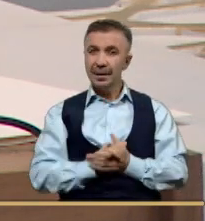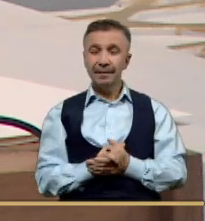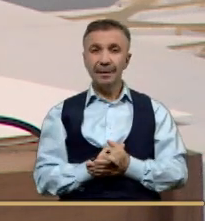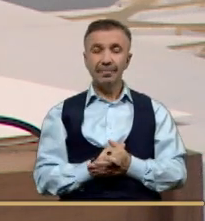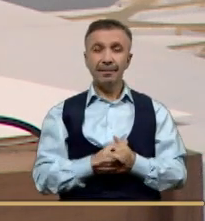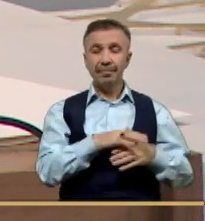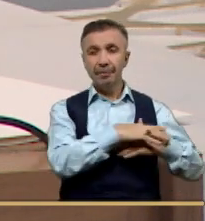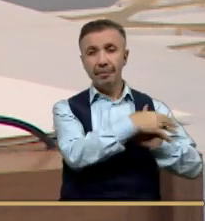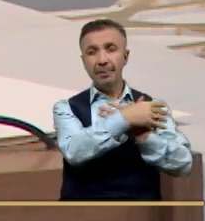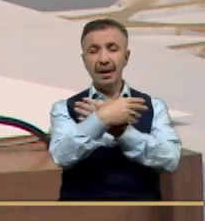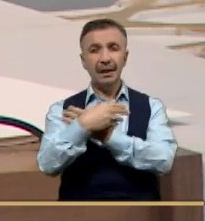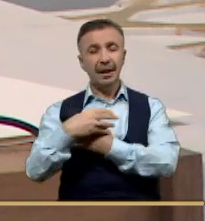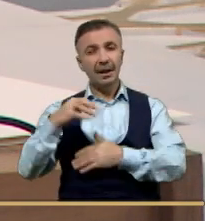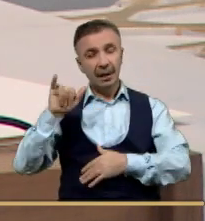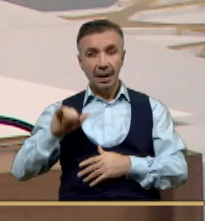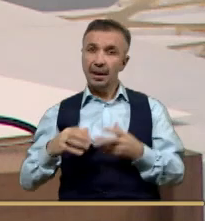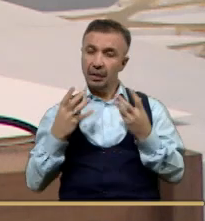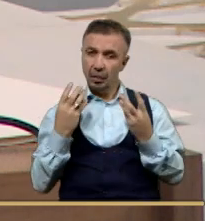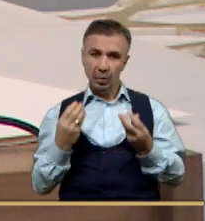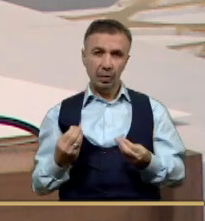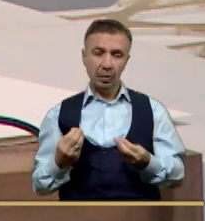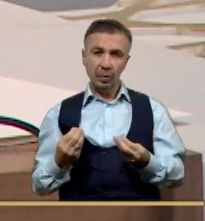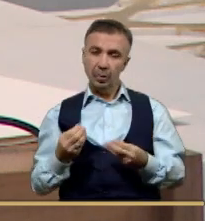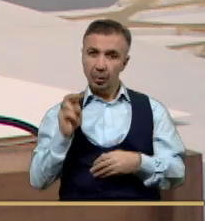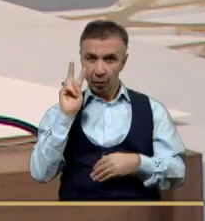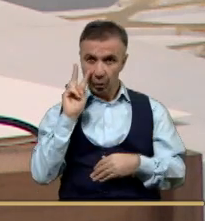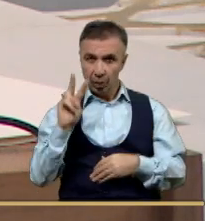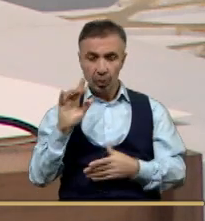meleklerin haklılığı ortaya çıkmıştır.